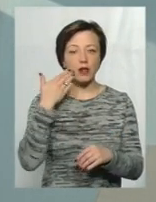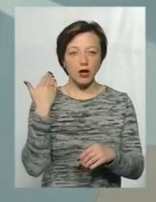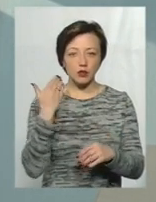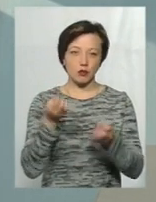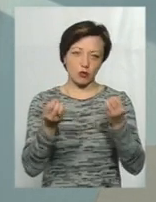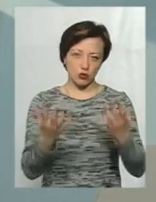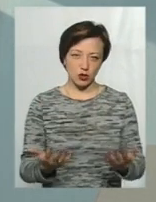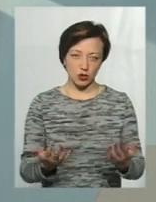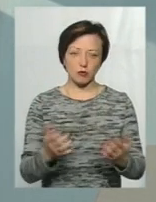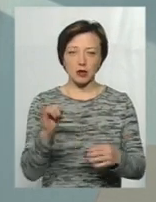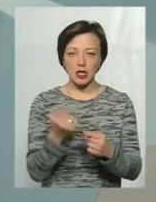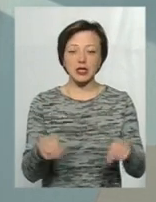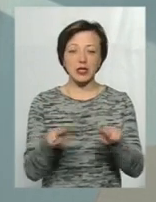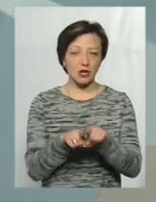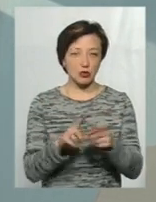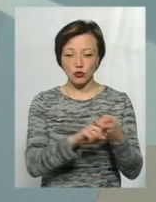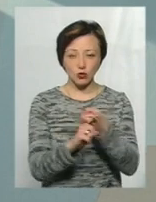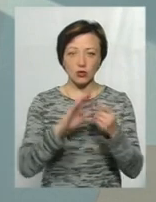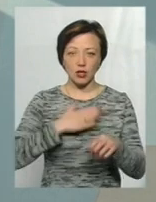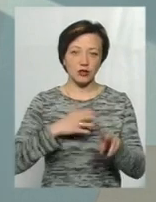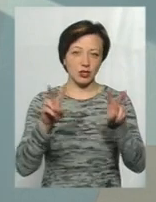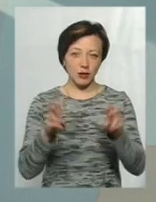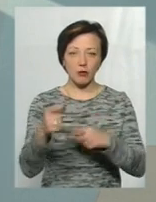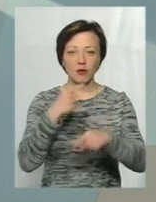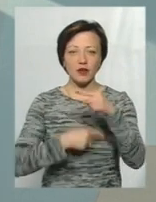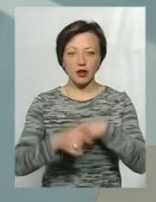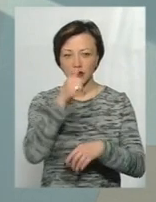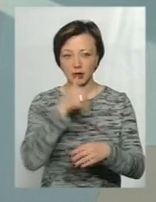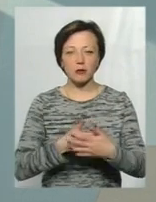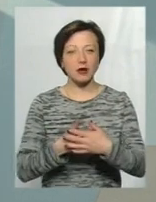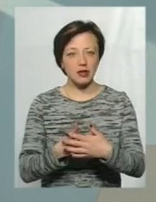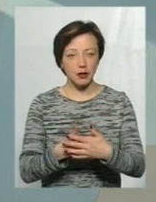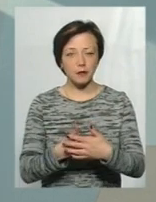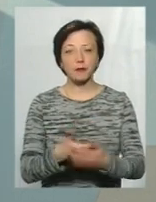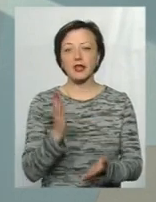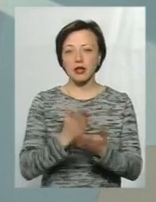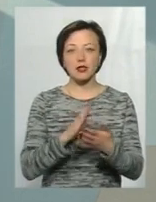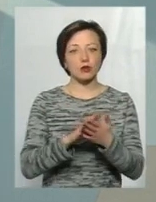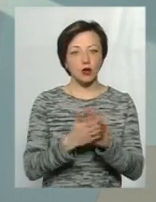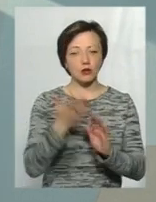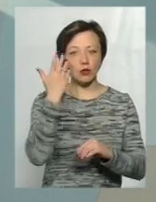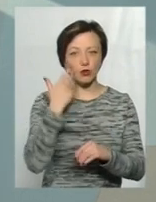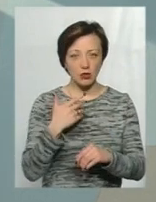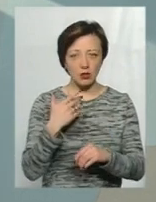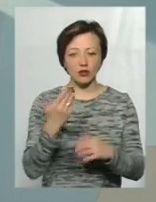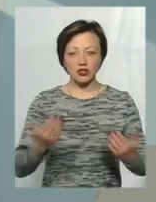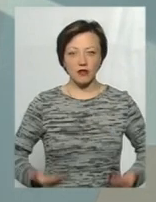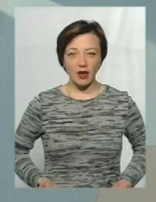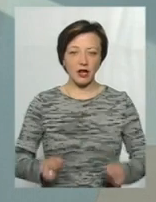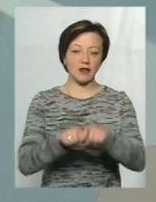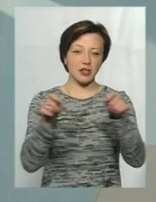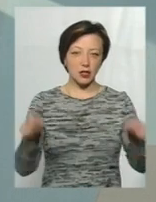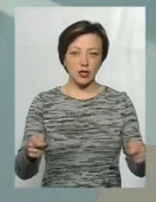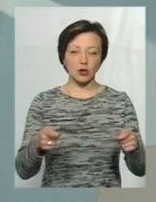і простішим. І теж стосується і нашої теми, знову ж повертаємося до непліддя. Є ситуація, коли ви живете відкрито